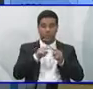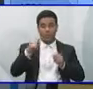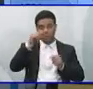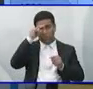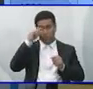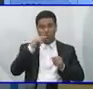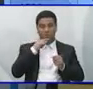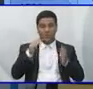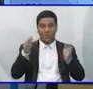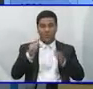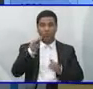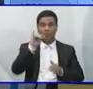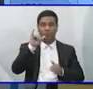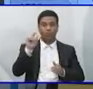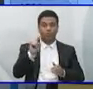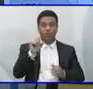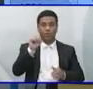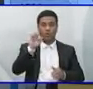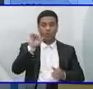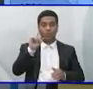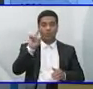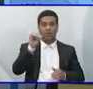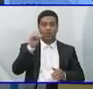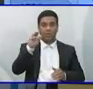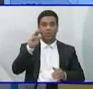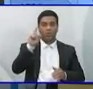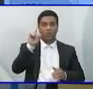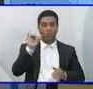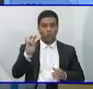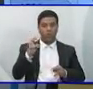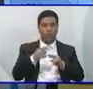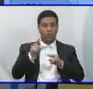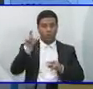1726-yilga kelib, Qozoqlarning kichik Juz xoni Abulxayr xon